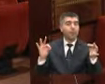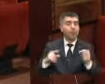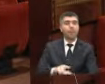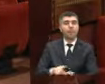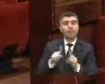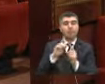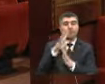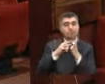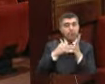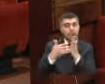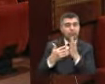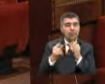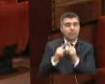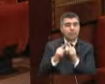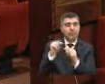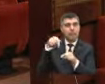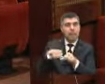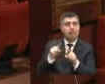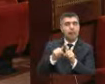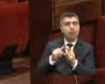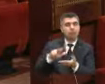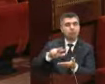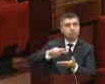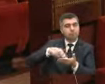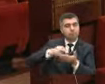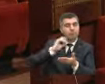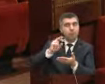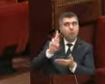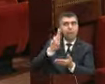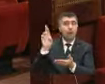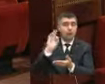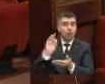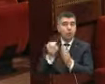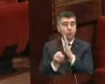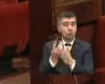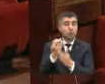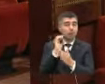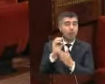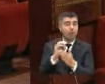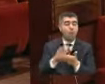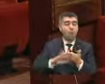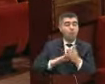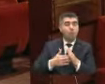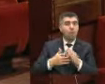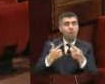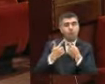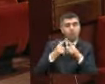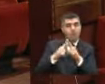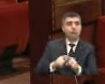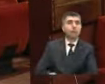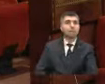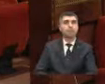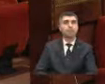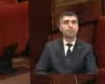على التوجيهات الملكية السامية والبرنامج الحكومي. احنا ما جيناش عطينا شي حاجة جديدة، بغينا نعطيو أفق أرحب، وهذا